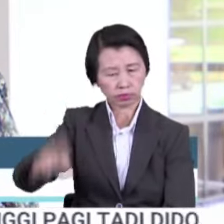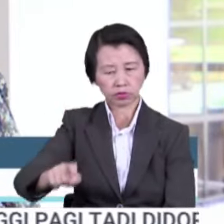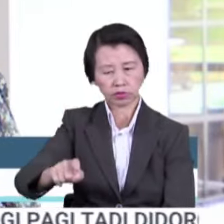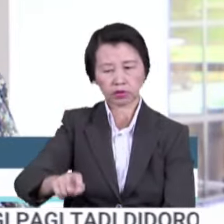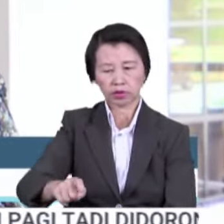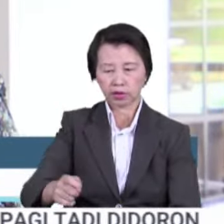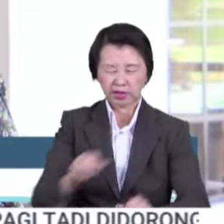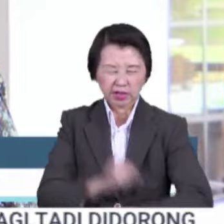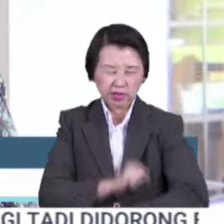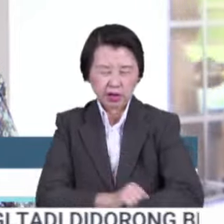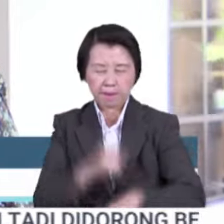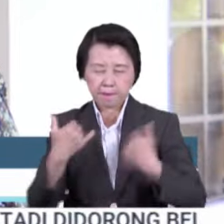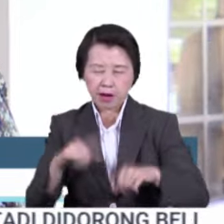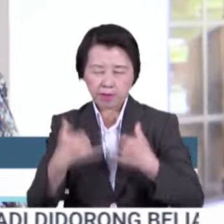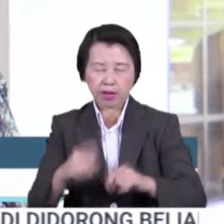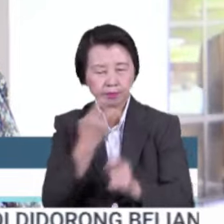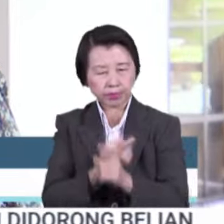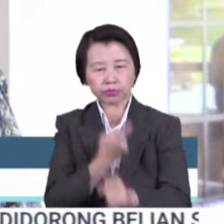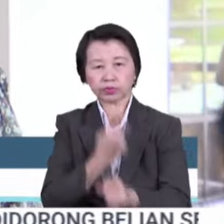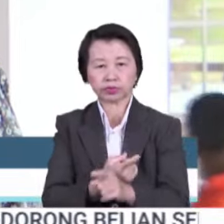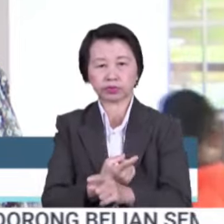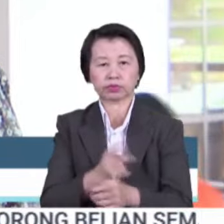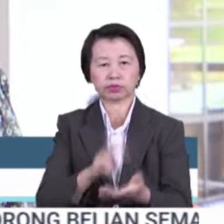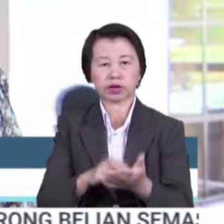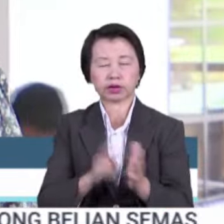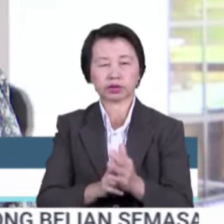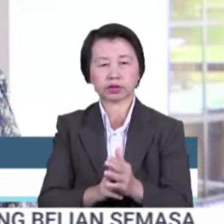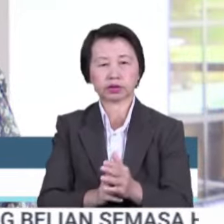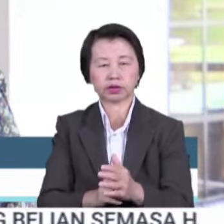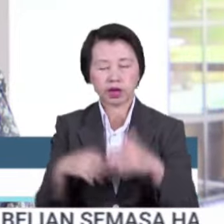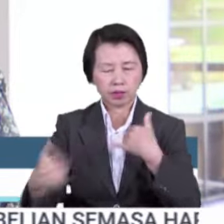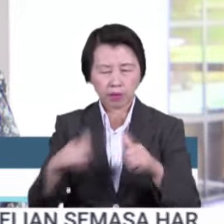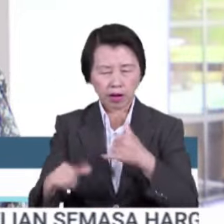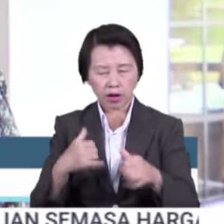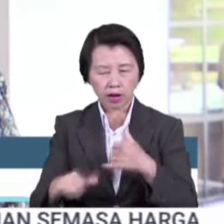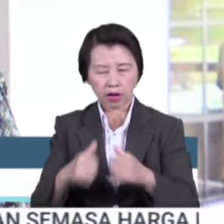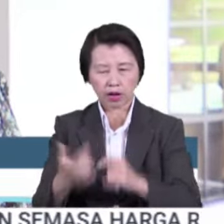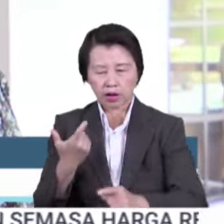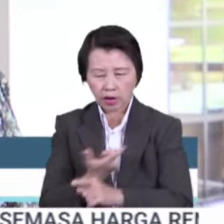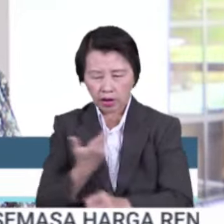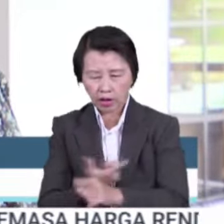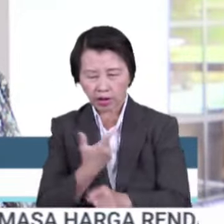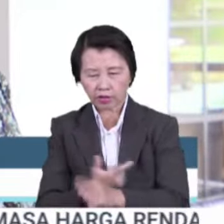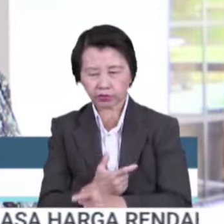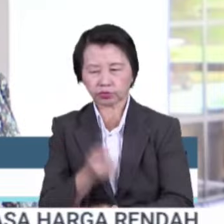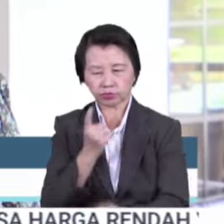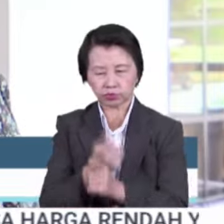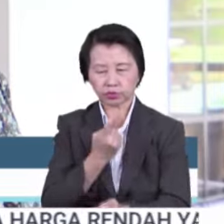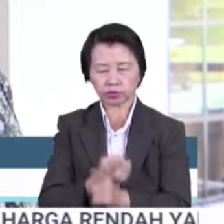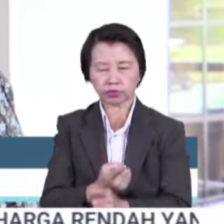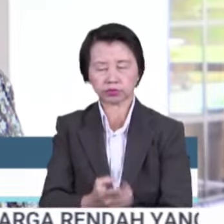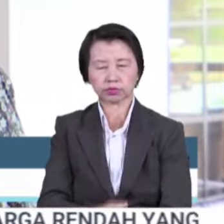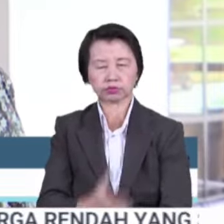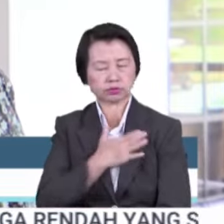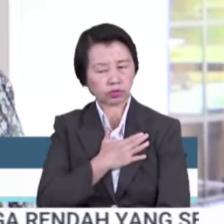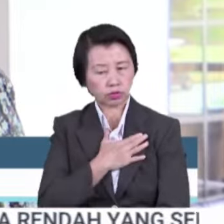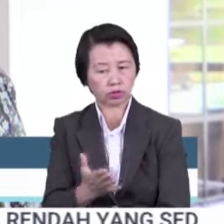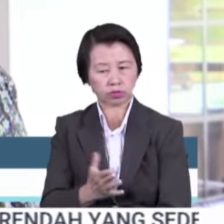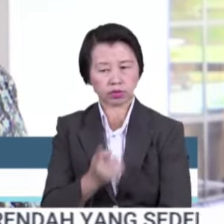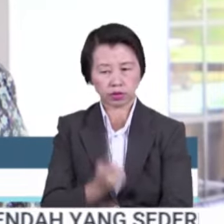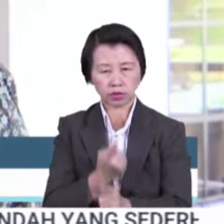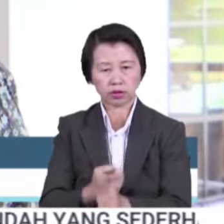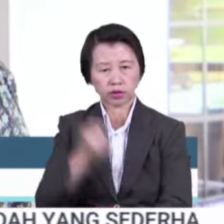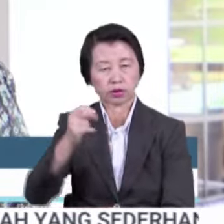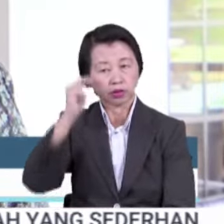korban nah berkorban tuh Masa dia dengan dengan latihan dan juga dengan komitmen yang tinggi dengan